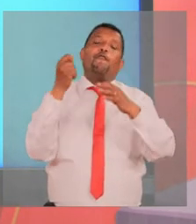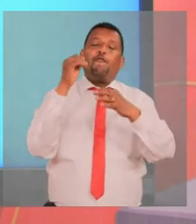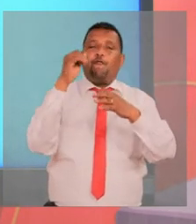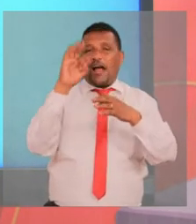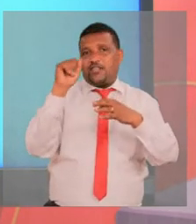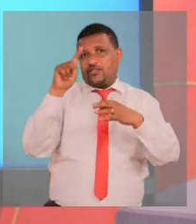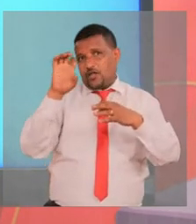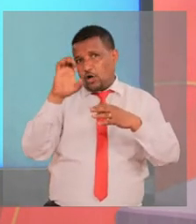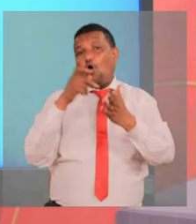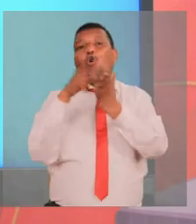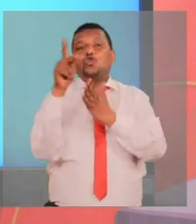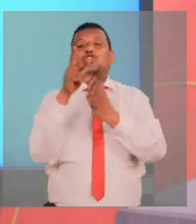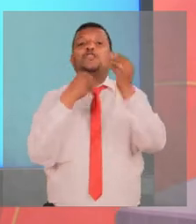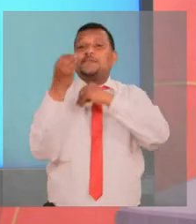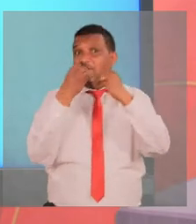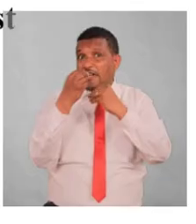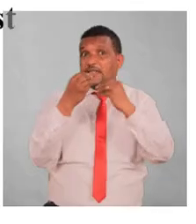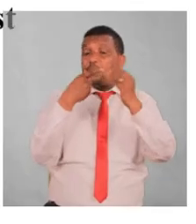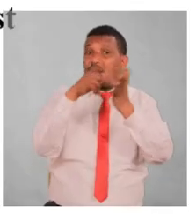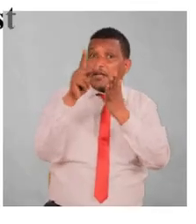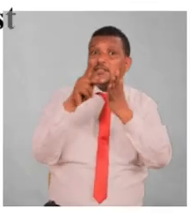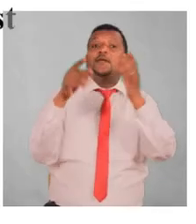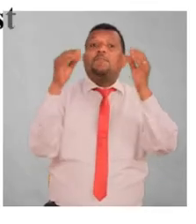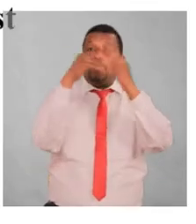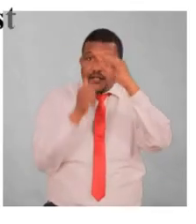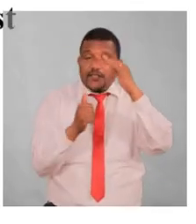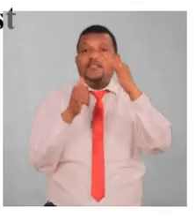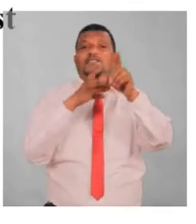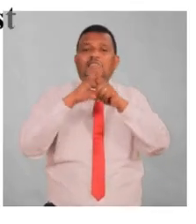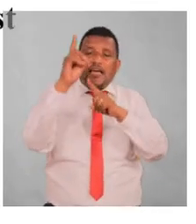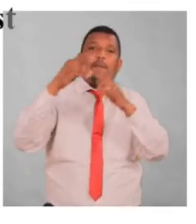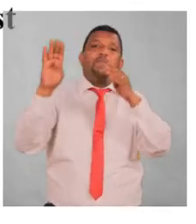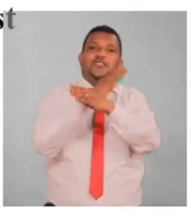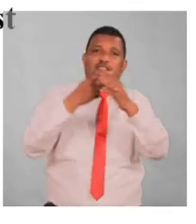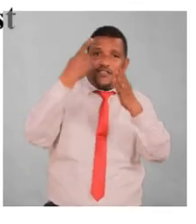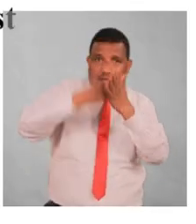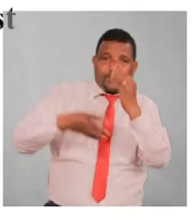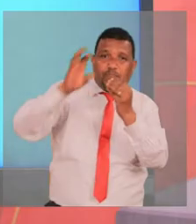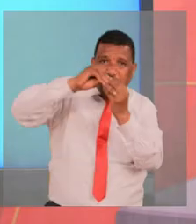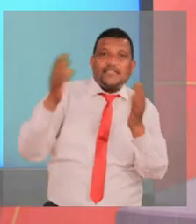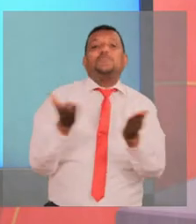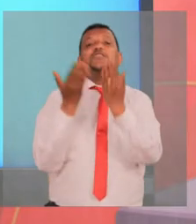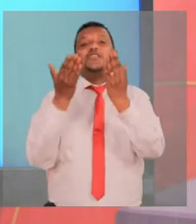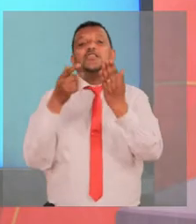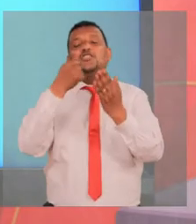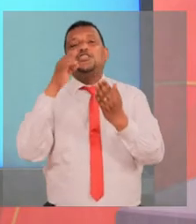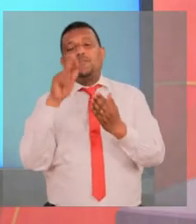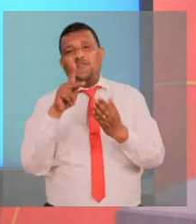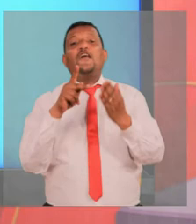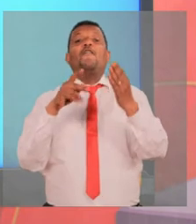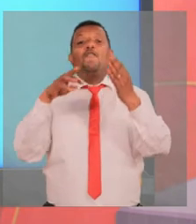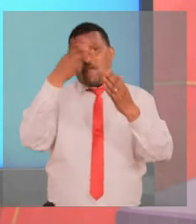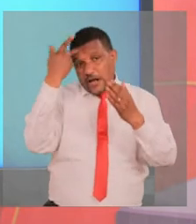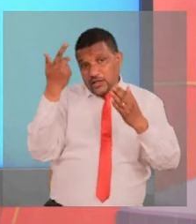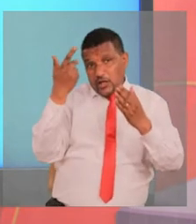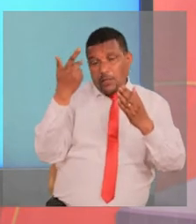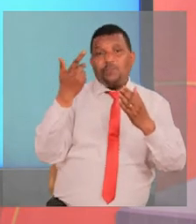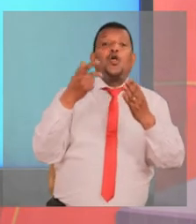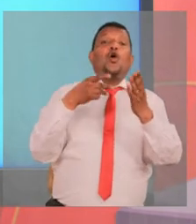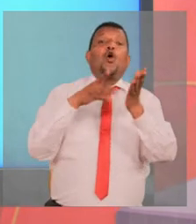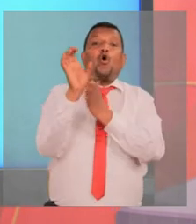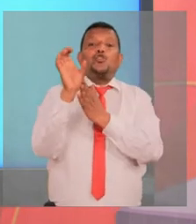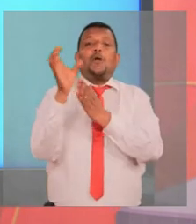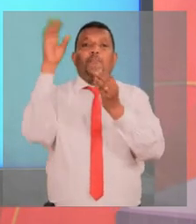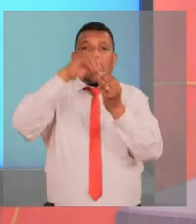सब्सक्राइब - इंडिया बिजनेस क्लास सब्सिडी और ब्रिटिश आफ्टर खुशवंत फास्टर